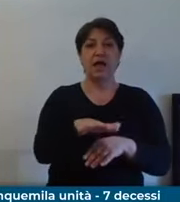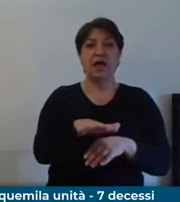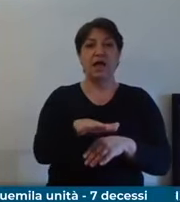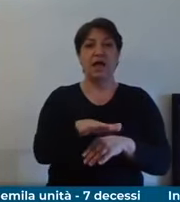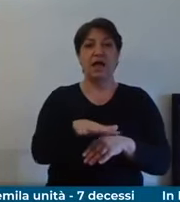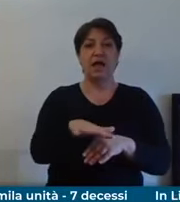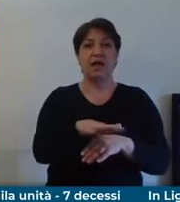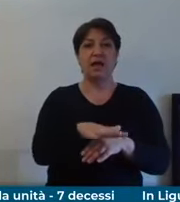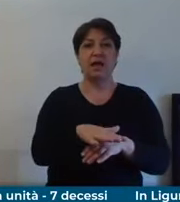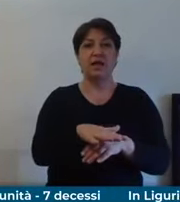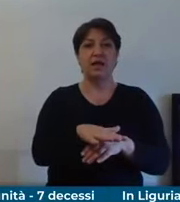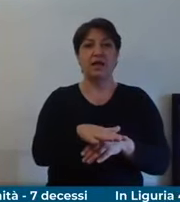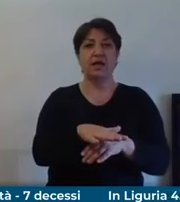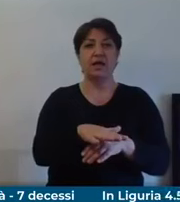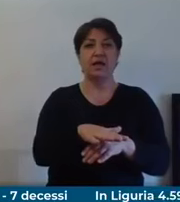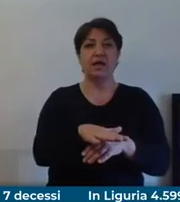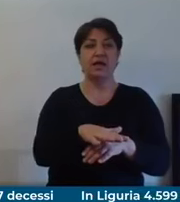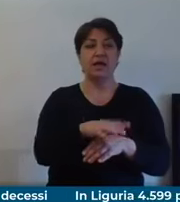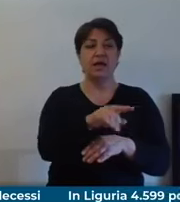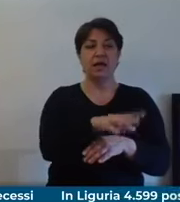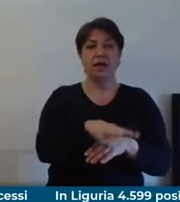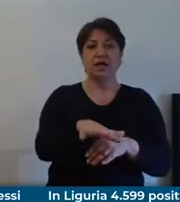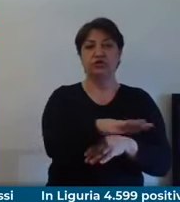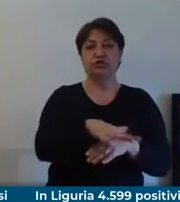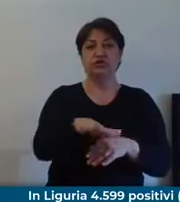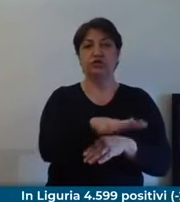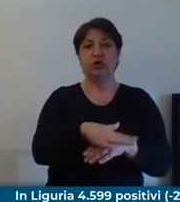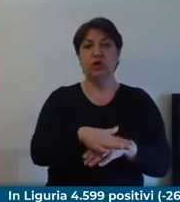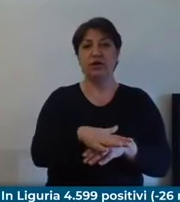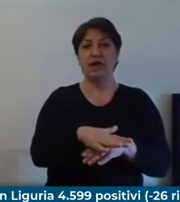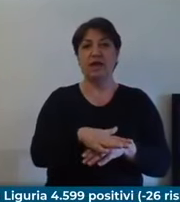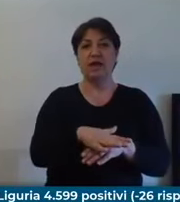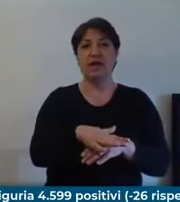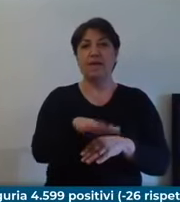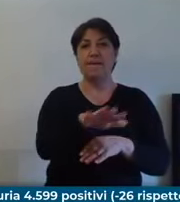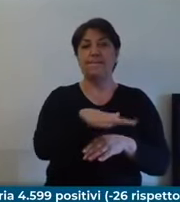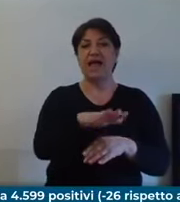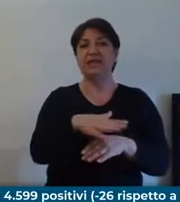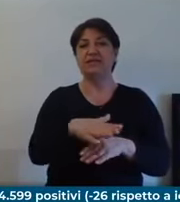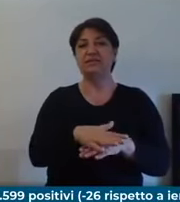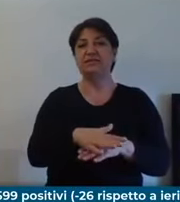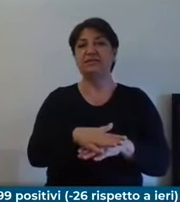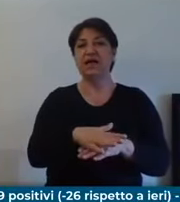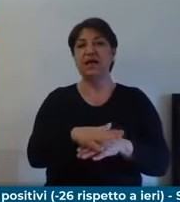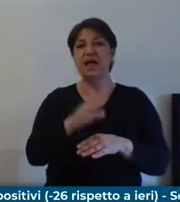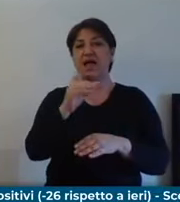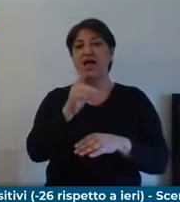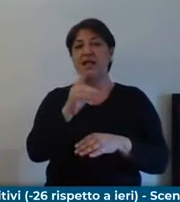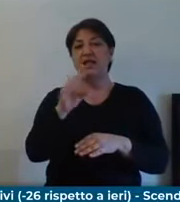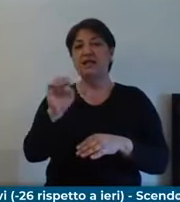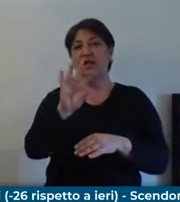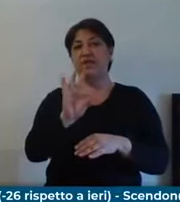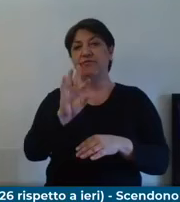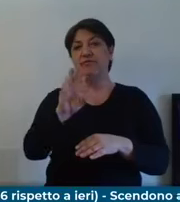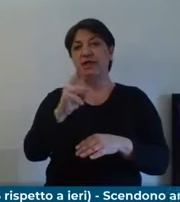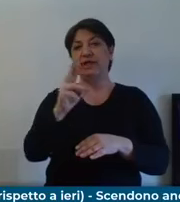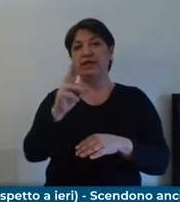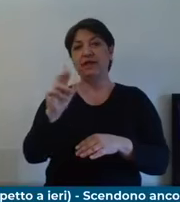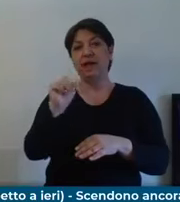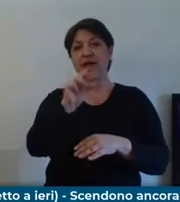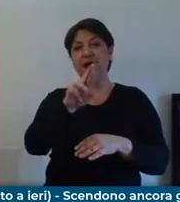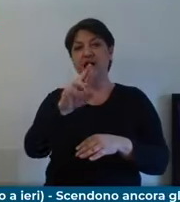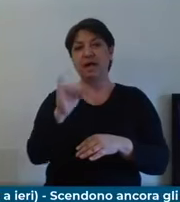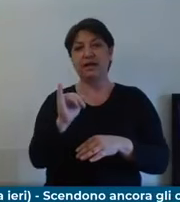il tratto tra De Ferrari e Fiumara. Ci sono alcuni punti che forse necessitano, alcuni commenti che ho visto, ci